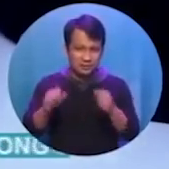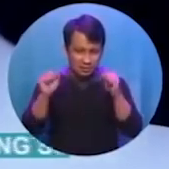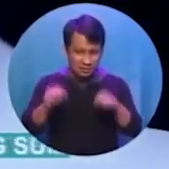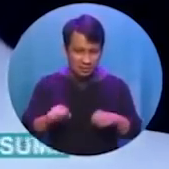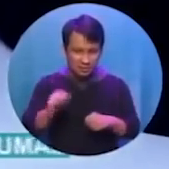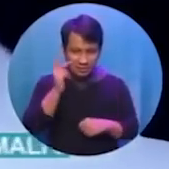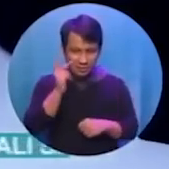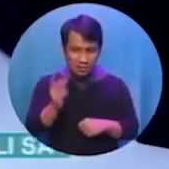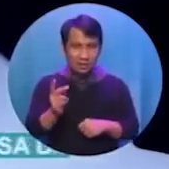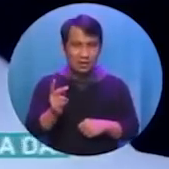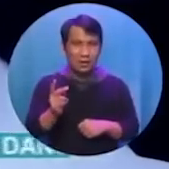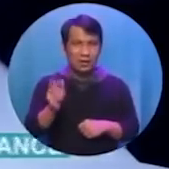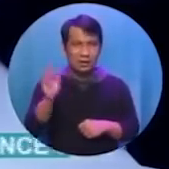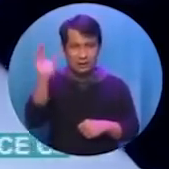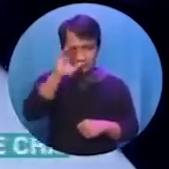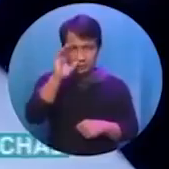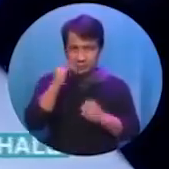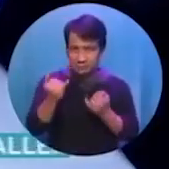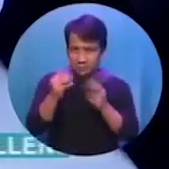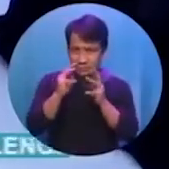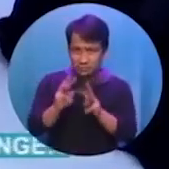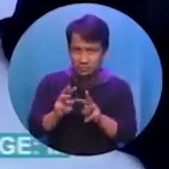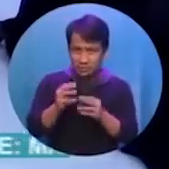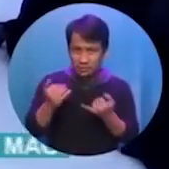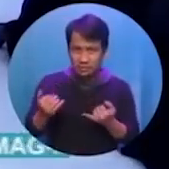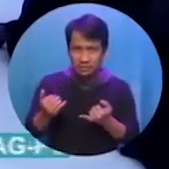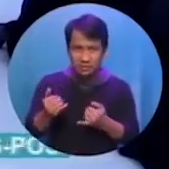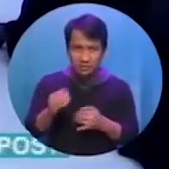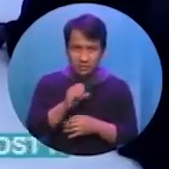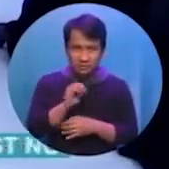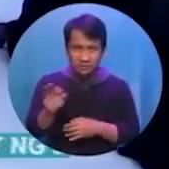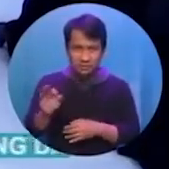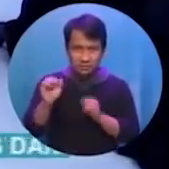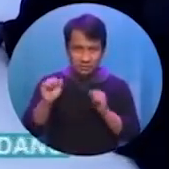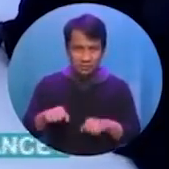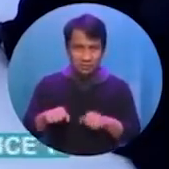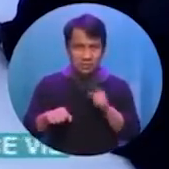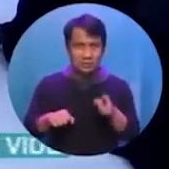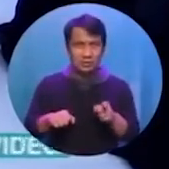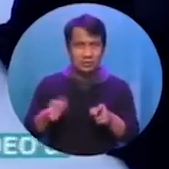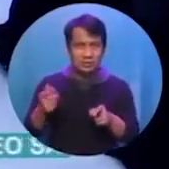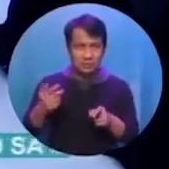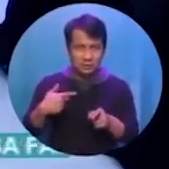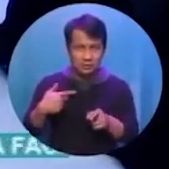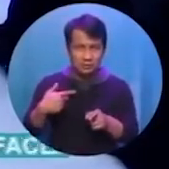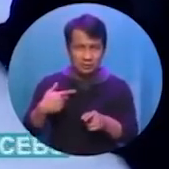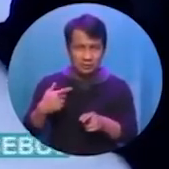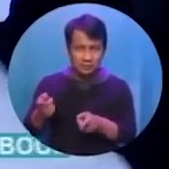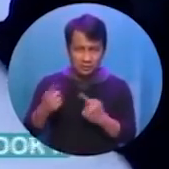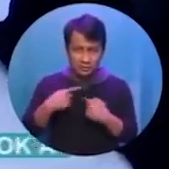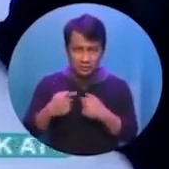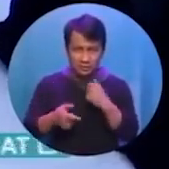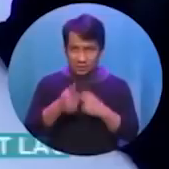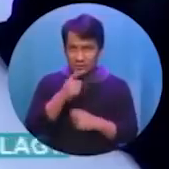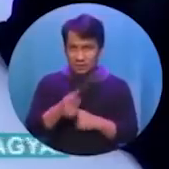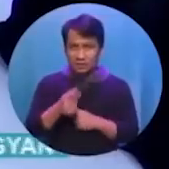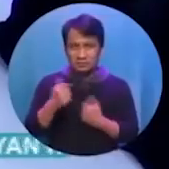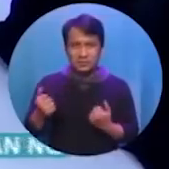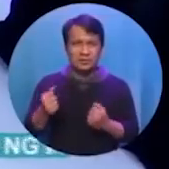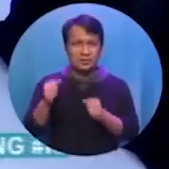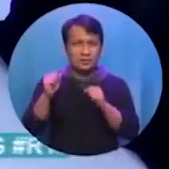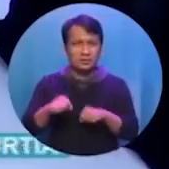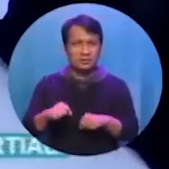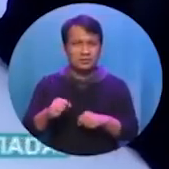Rose, nanonood ka ngayon, papatay namin telepono, total. Ikaw yung unang maswerte yung tinawag namin na sinagot